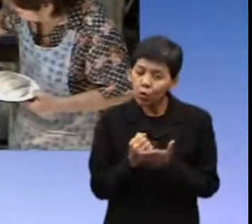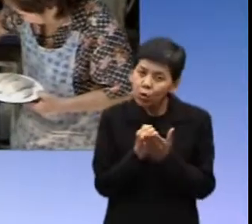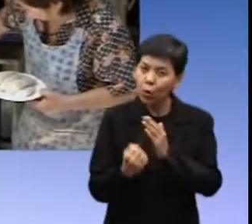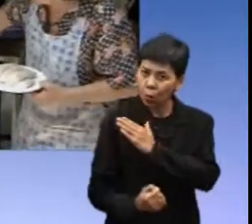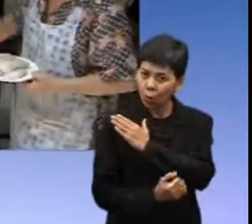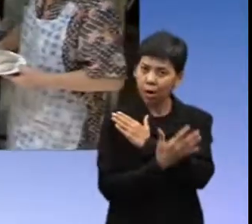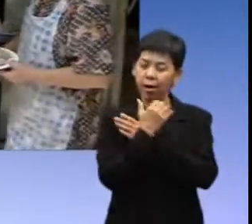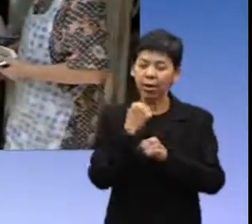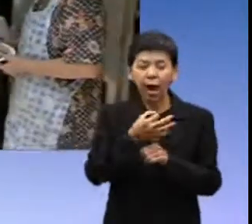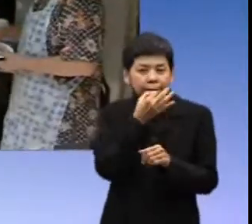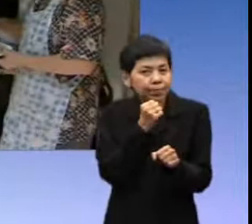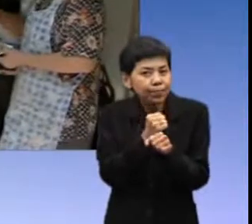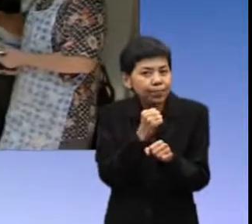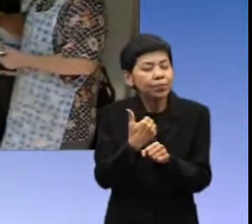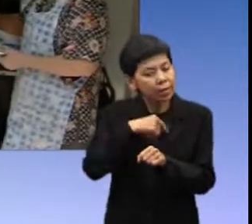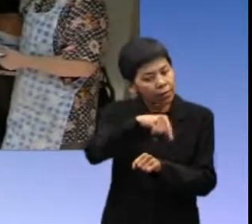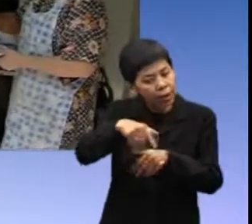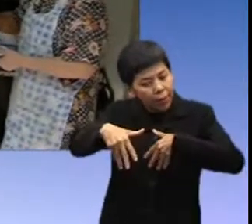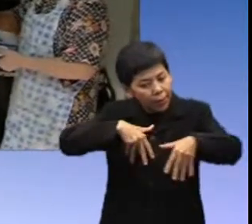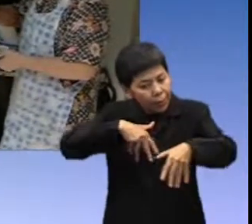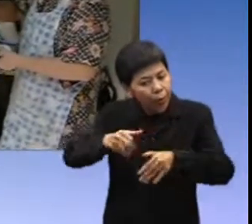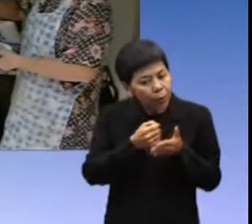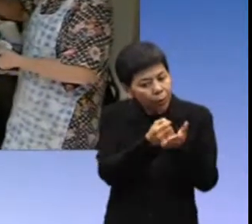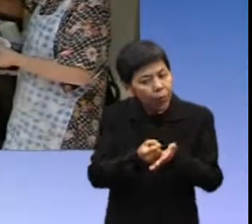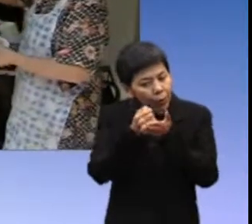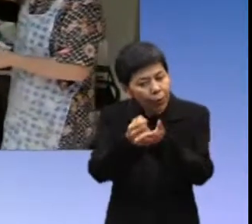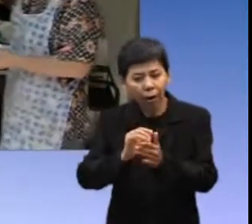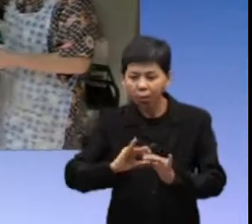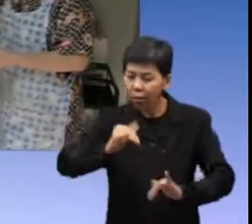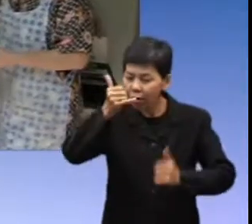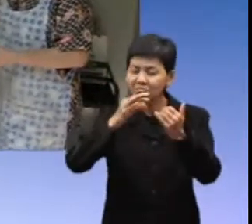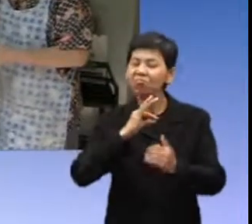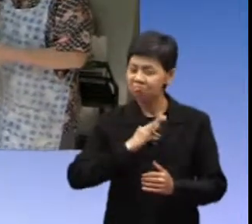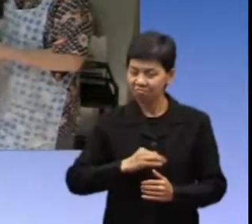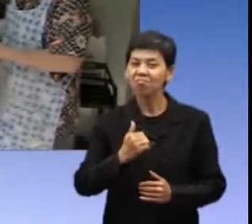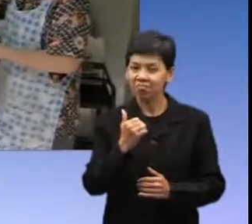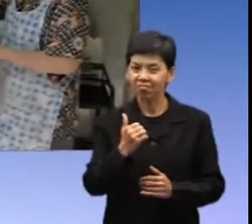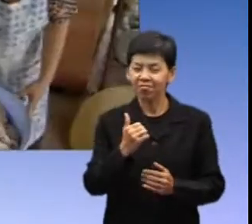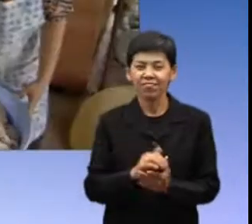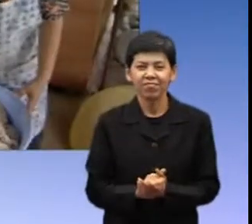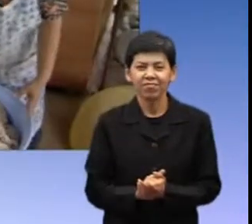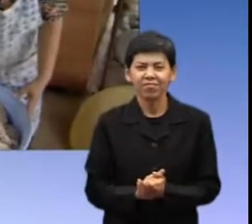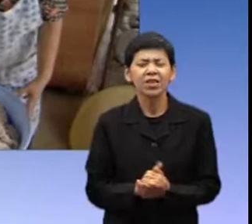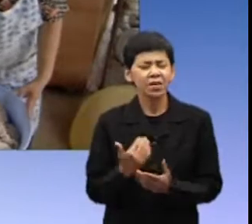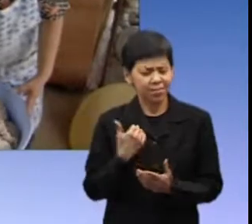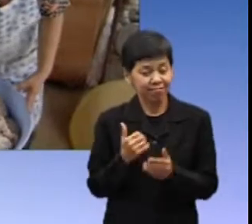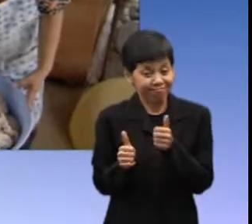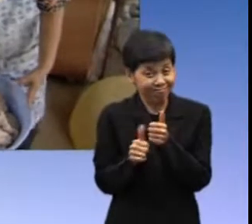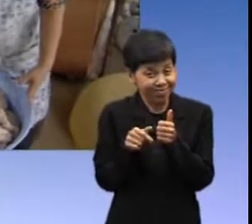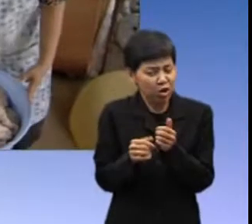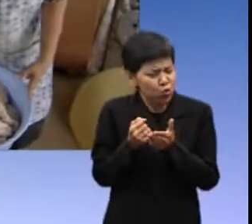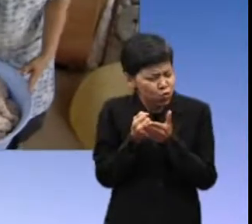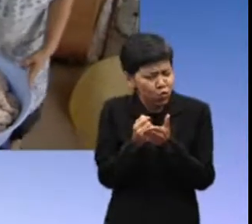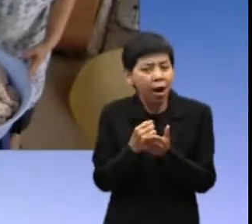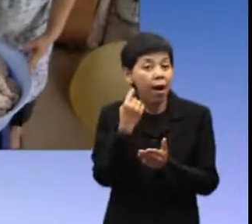ธอช่วยสร้างโอกาสในการทำมาหากินให้คนในชุมชนด้วยน่าชื่นชมจริงๆนะครับและผู้ช่วยคนสำคัญ